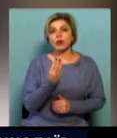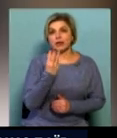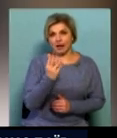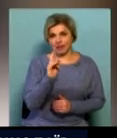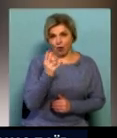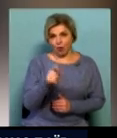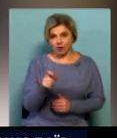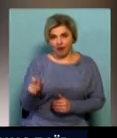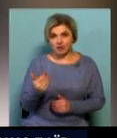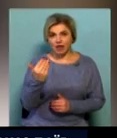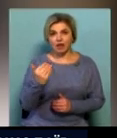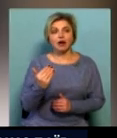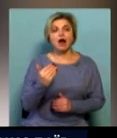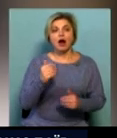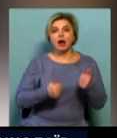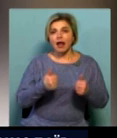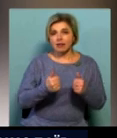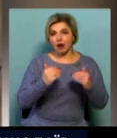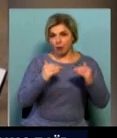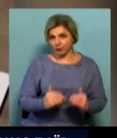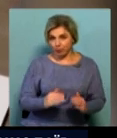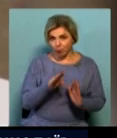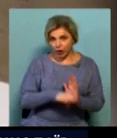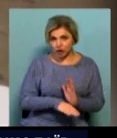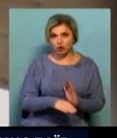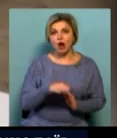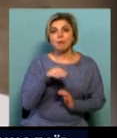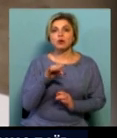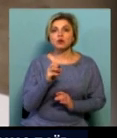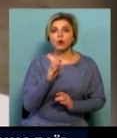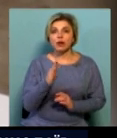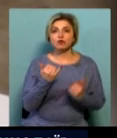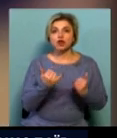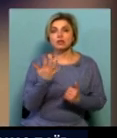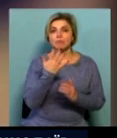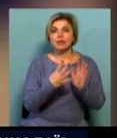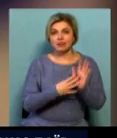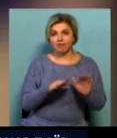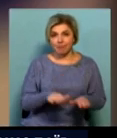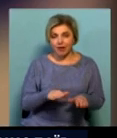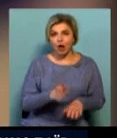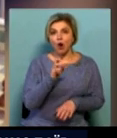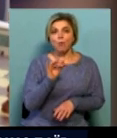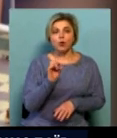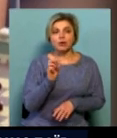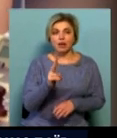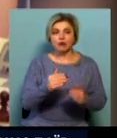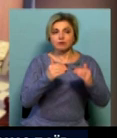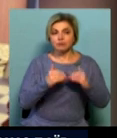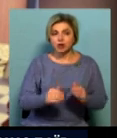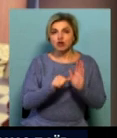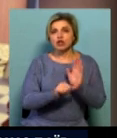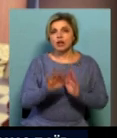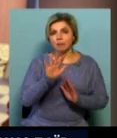миколаївців. Їхній рейтинг погіршився. Еміль Мірзоєв втратив одну позицію, зараз 59-й. Микола Бортник опустився на